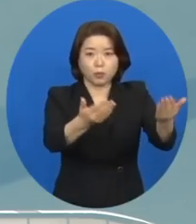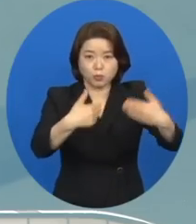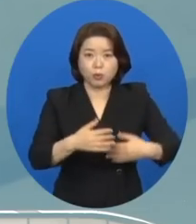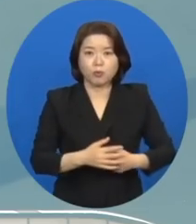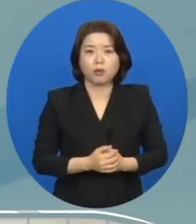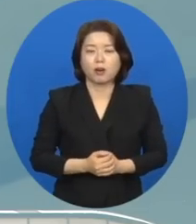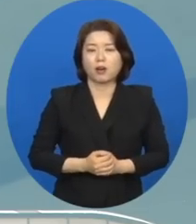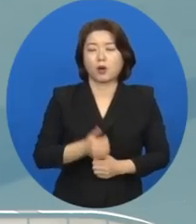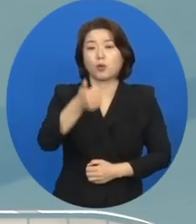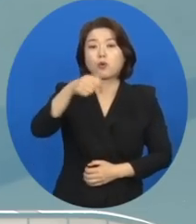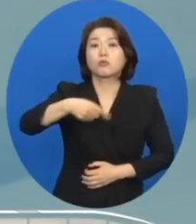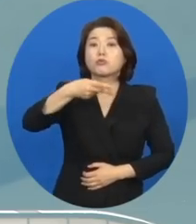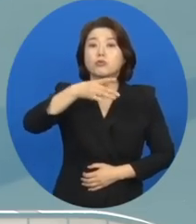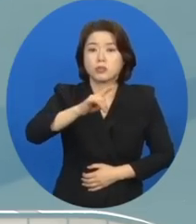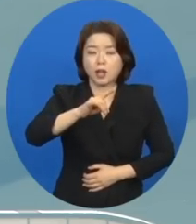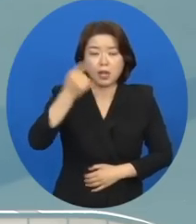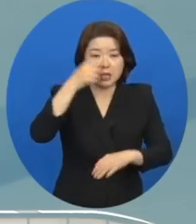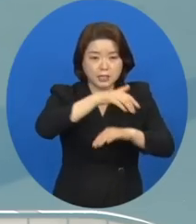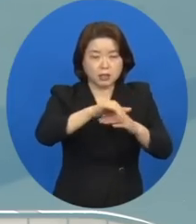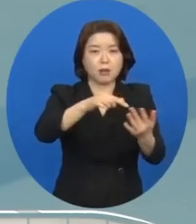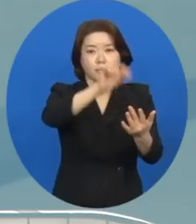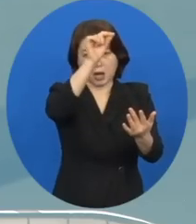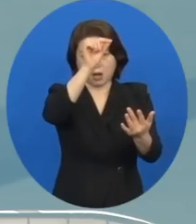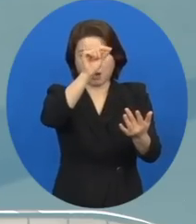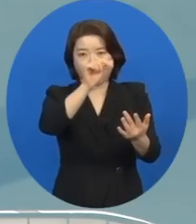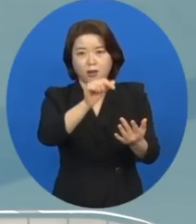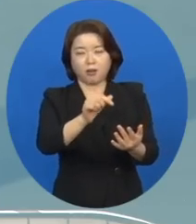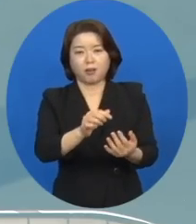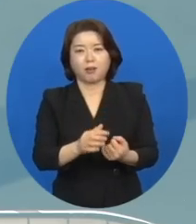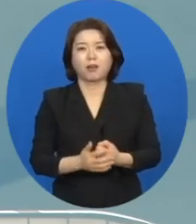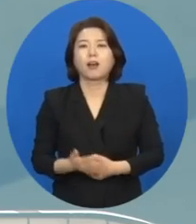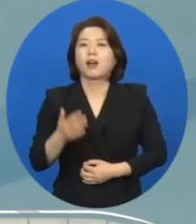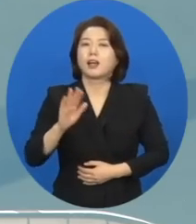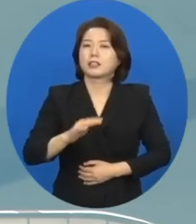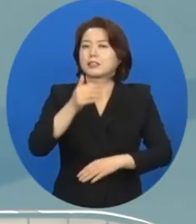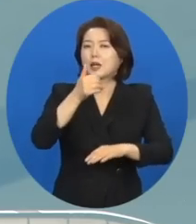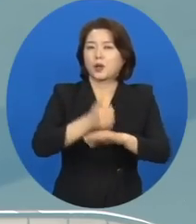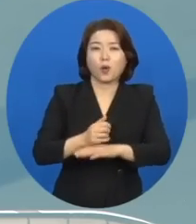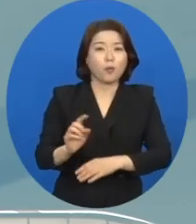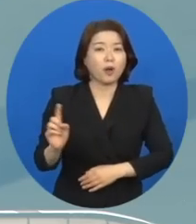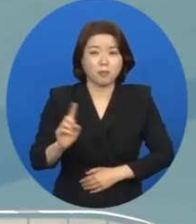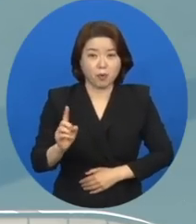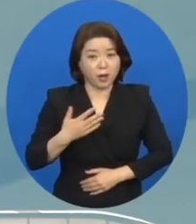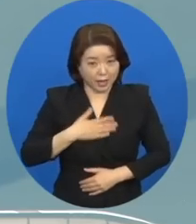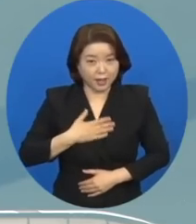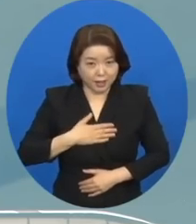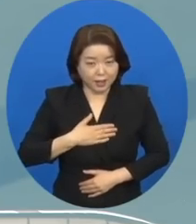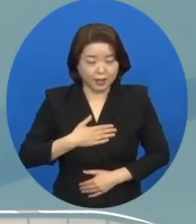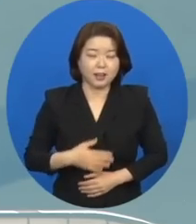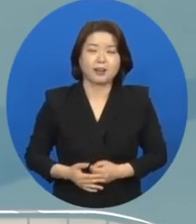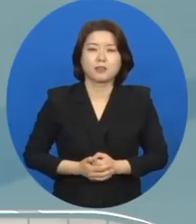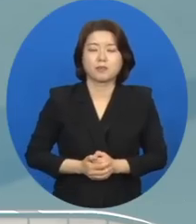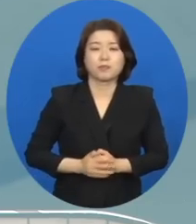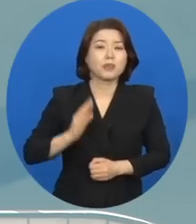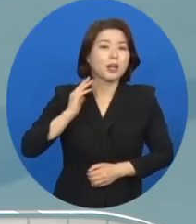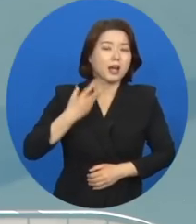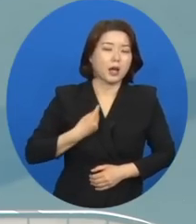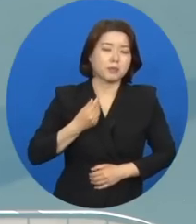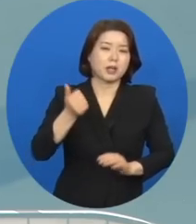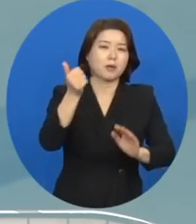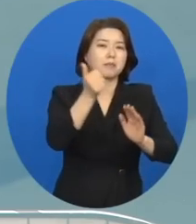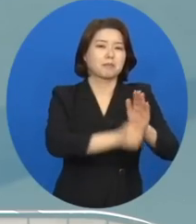그래서 후세의 전략이 채택이 됩니다. 그러나 여러분 결과는 어떻게 되는지 아실 겁니다. 압살롬이